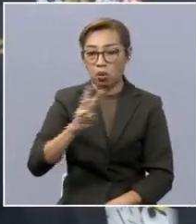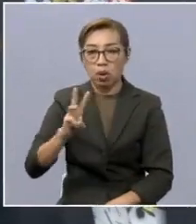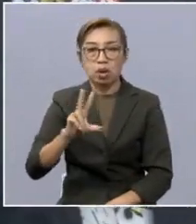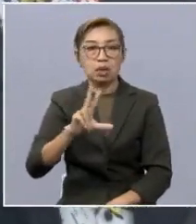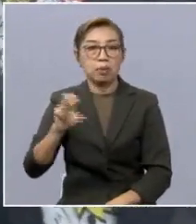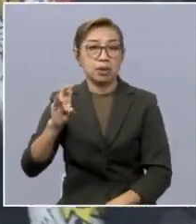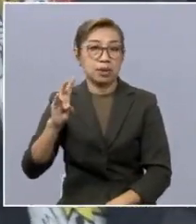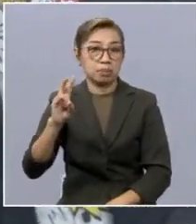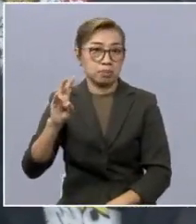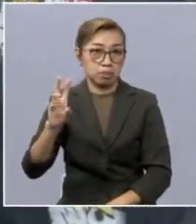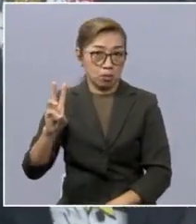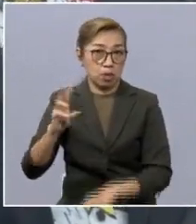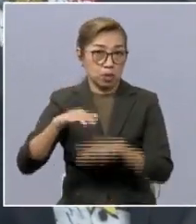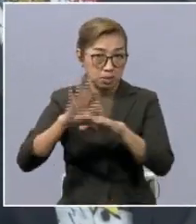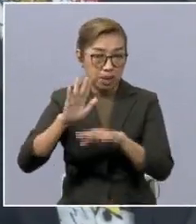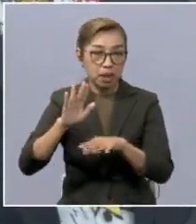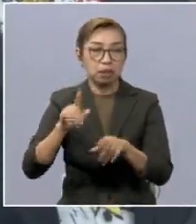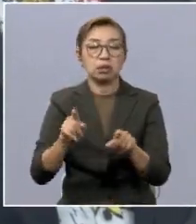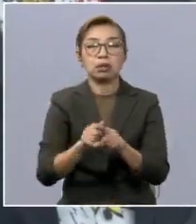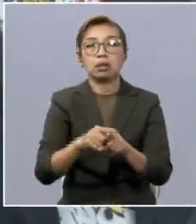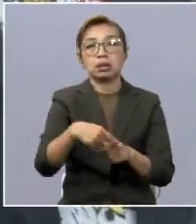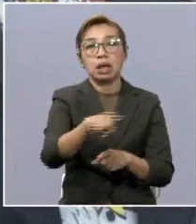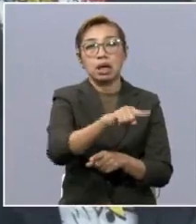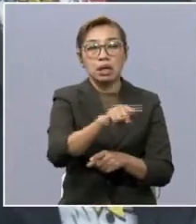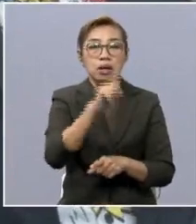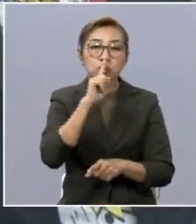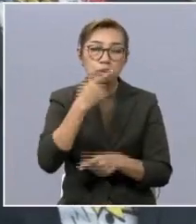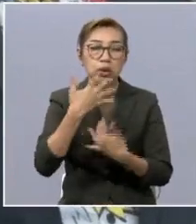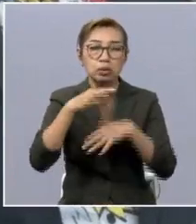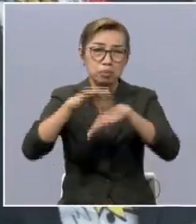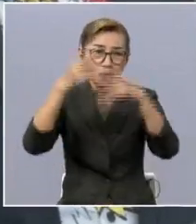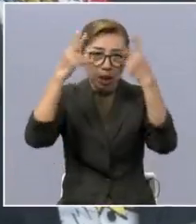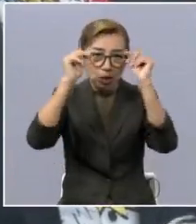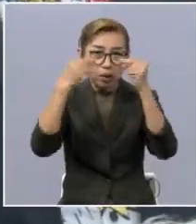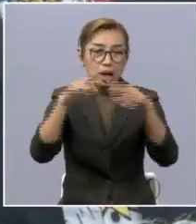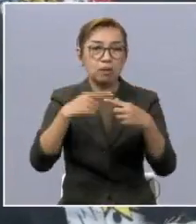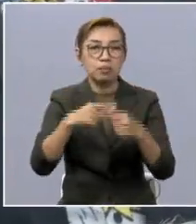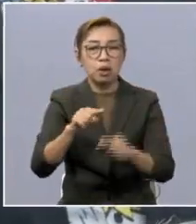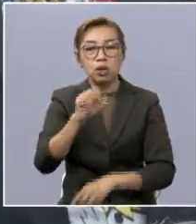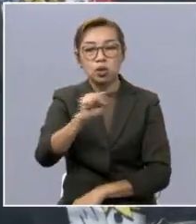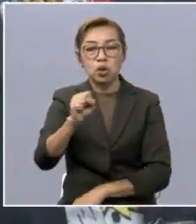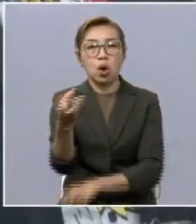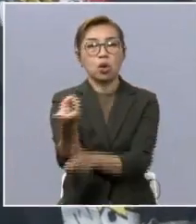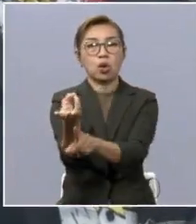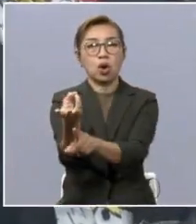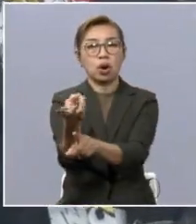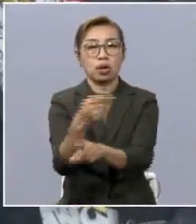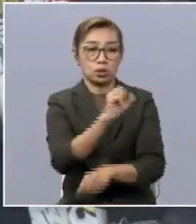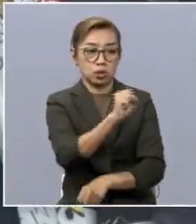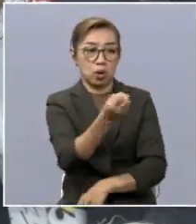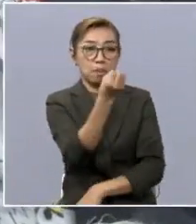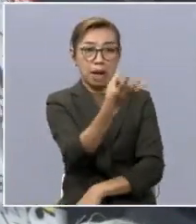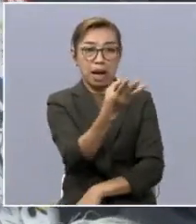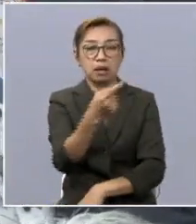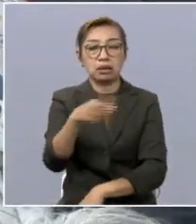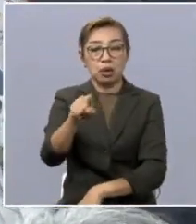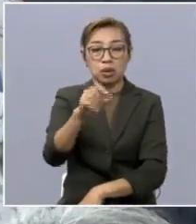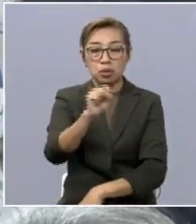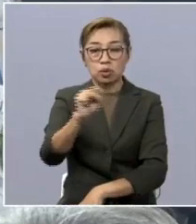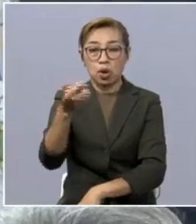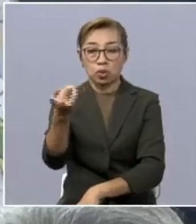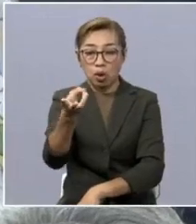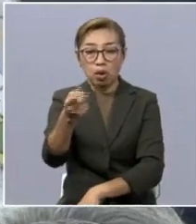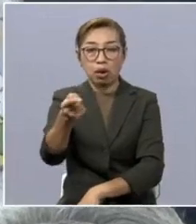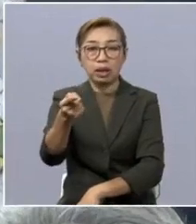นรัฐบาลเสียงข้างน้อยในสภาก็จะอยู่ไม่ได้อยู่ดีอยู่ยากอยู่ได้ไม่กี่วันถึงเวลาเสนอกฎหมายถ้าไม่ผ่านก็ต้องยุบสภาหรือว่าลา